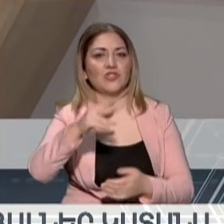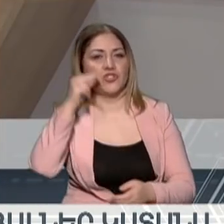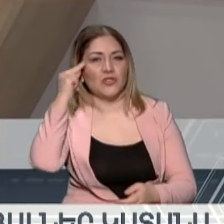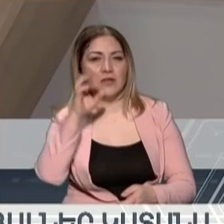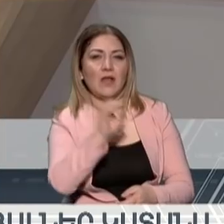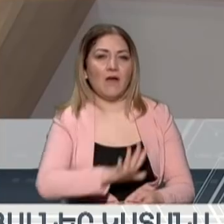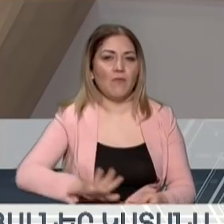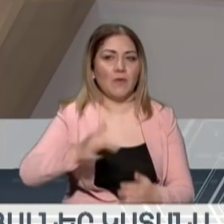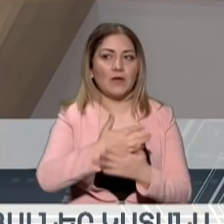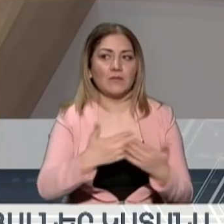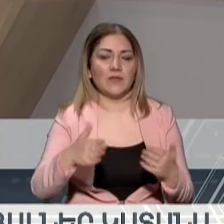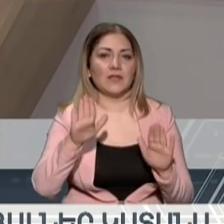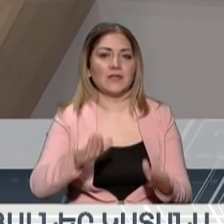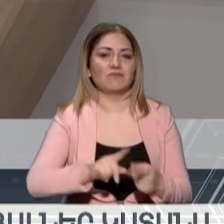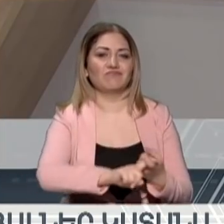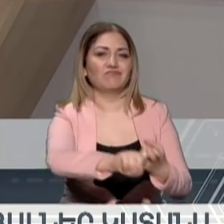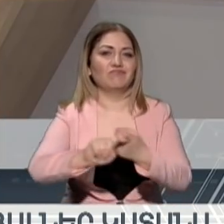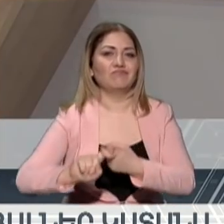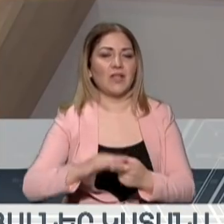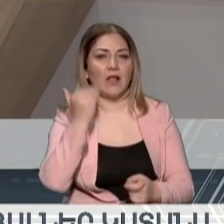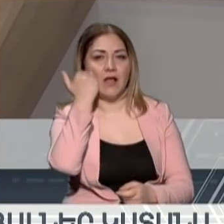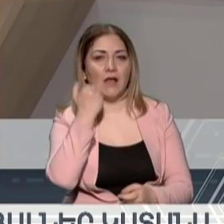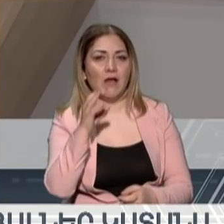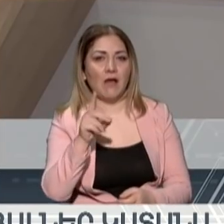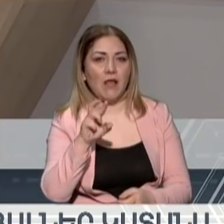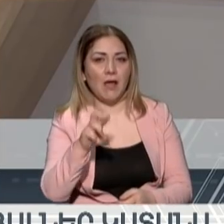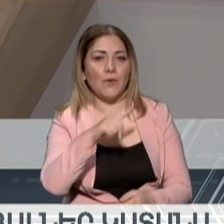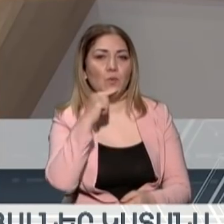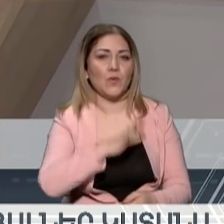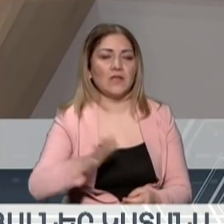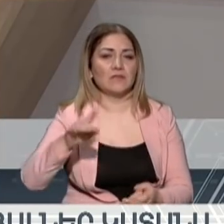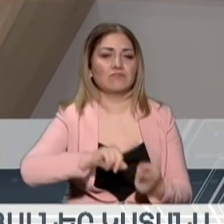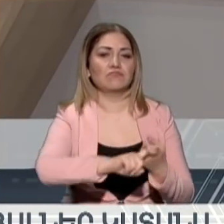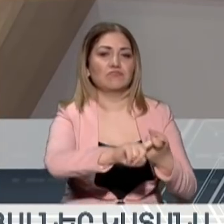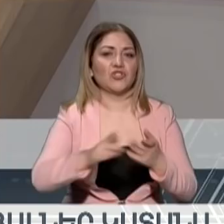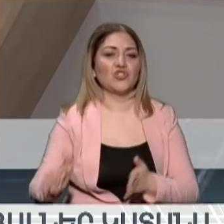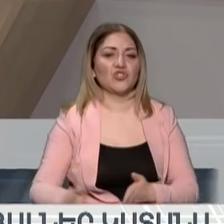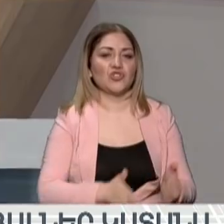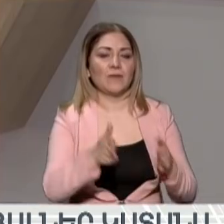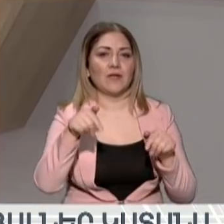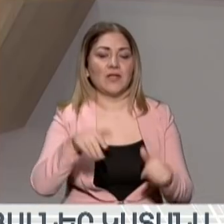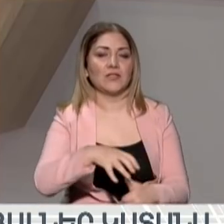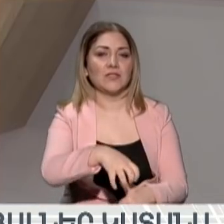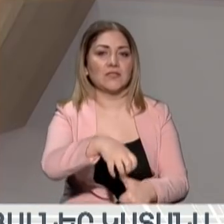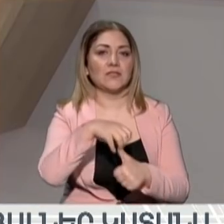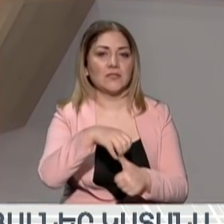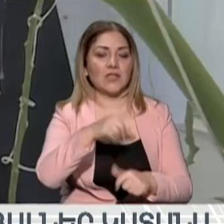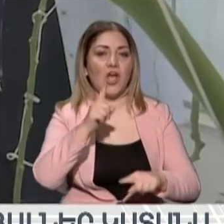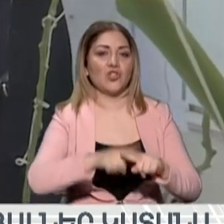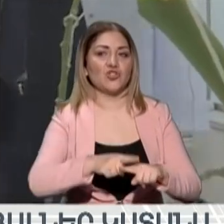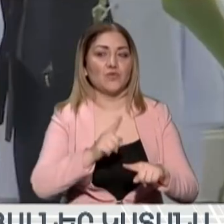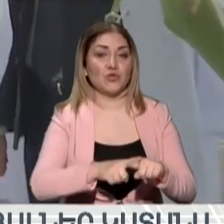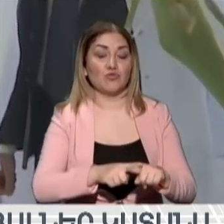Չինաստանից, Եվրոպայից եւ այլն, այսինքն արաբական երկրներից եւ հյուսիսից Ռուսաստանից։ Բոլոր տեսակի խոսքերը այստեղ շատ կարեւոր է